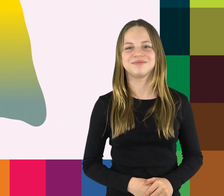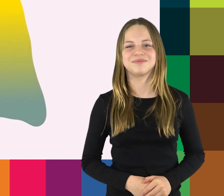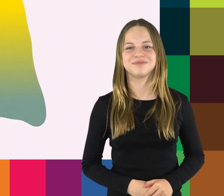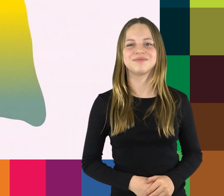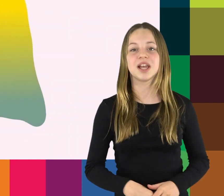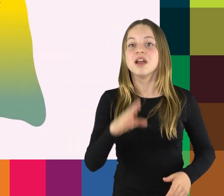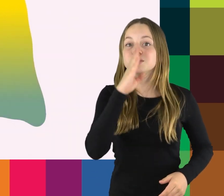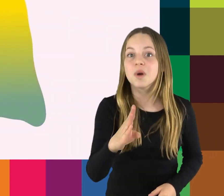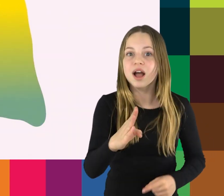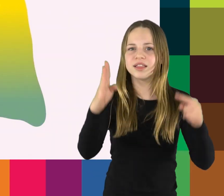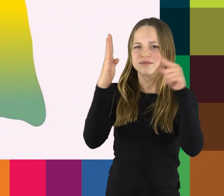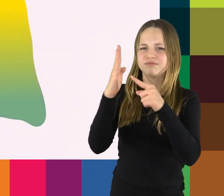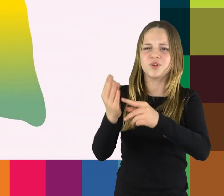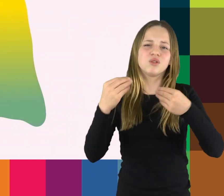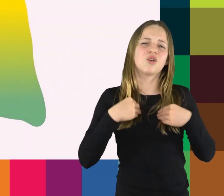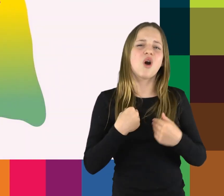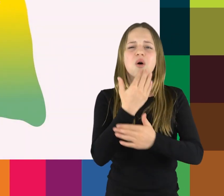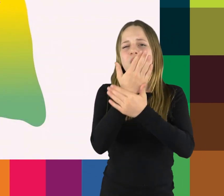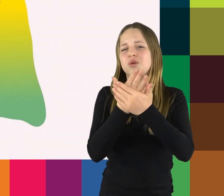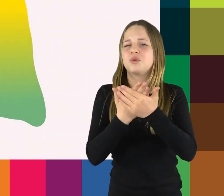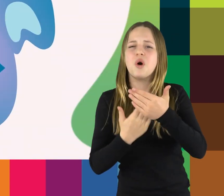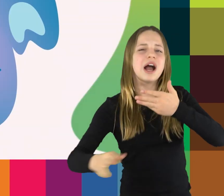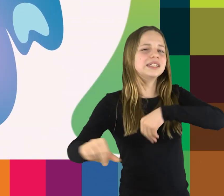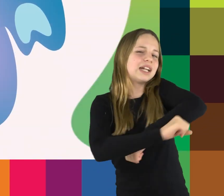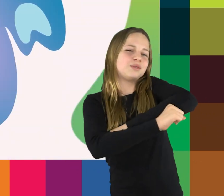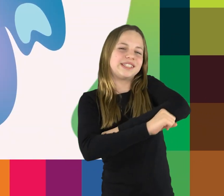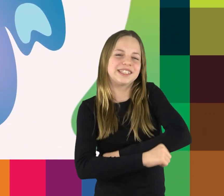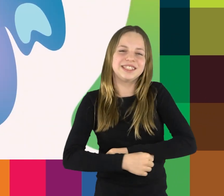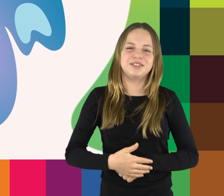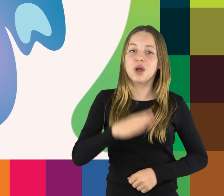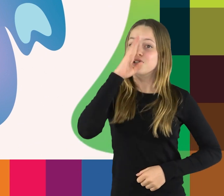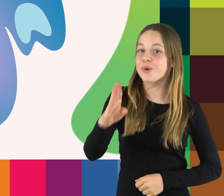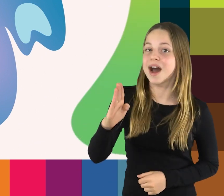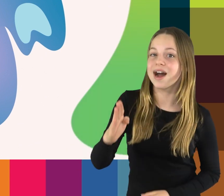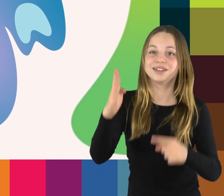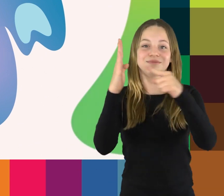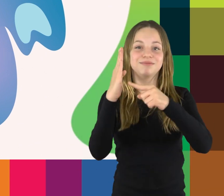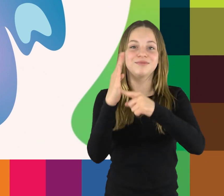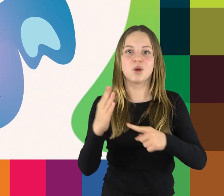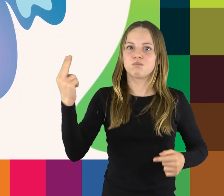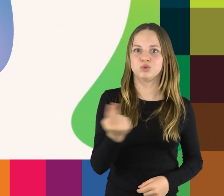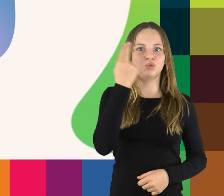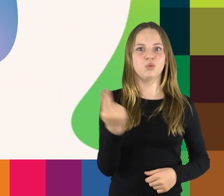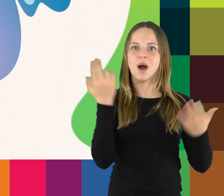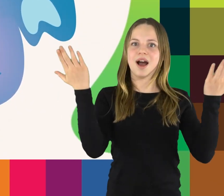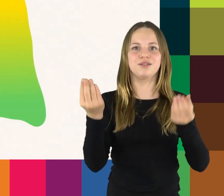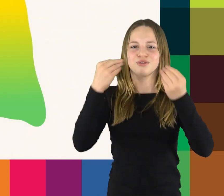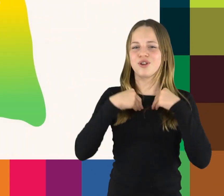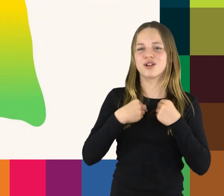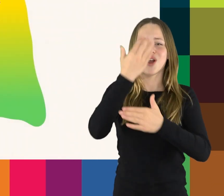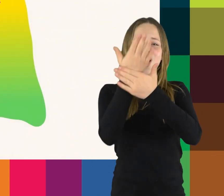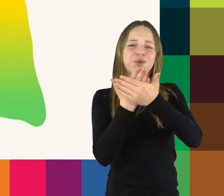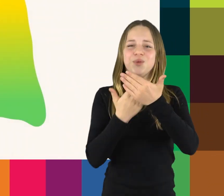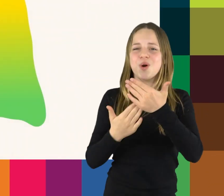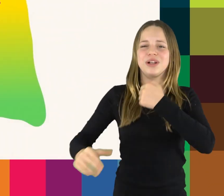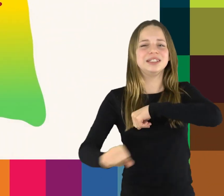droits, on en a besoin pour vivre heureux et en sécurité. Les droits, on en a besoin pour vivre heureux et en sécurité.